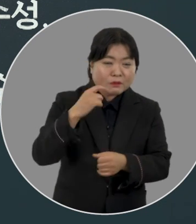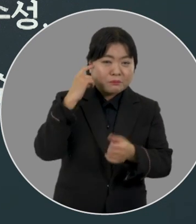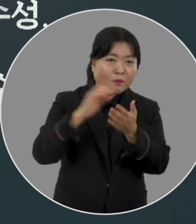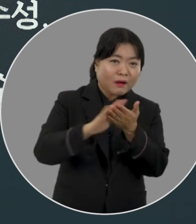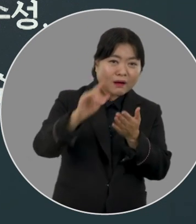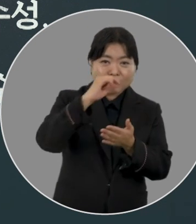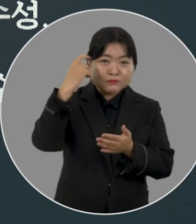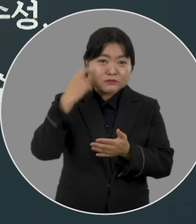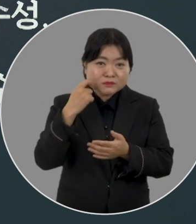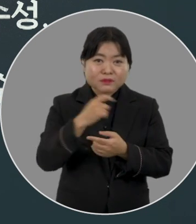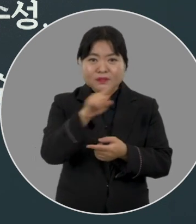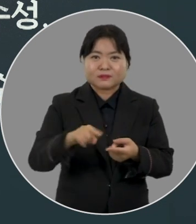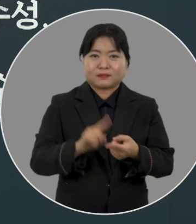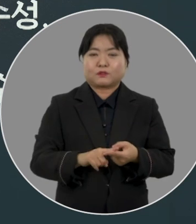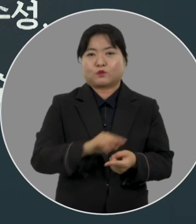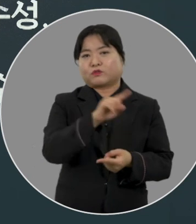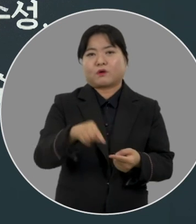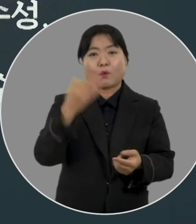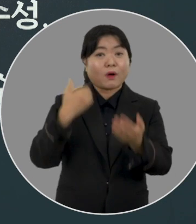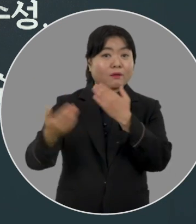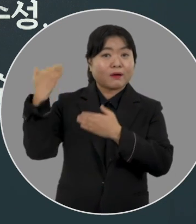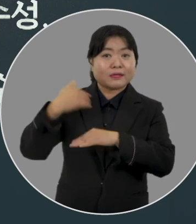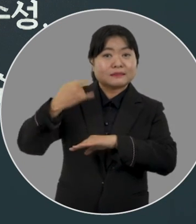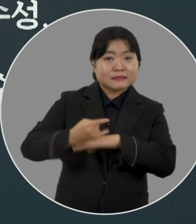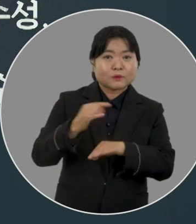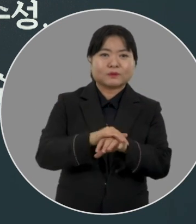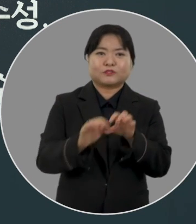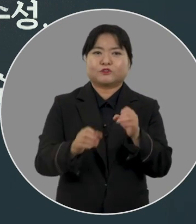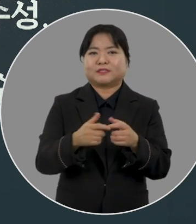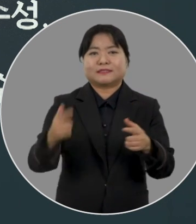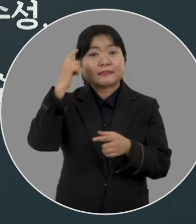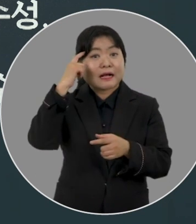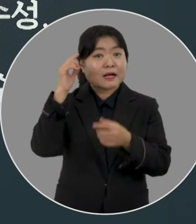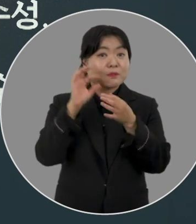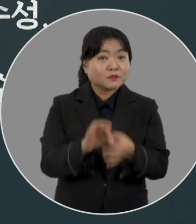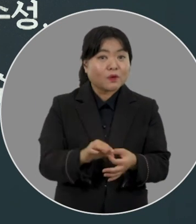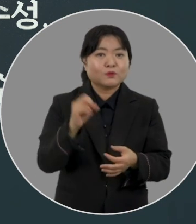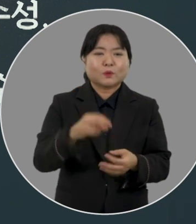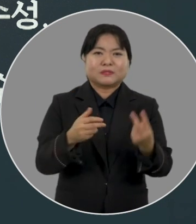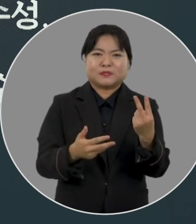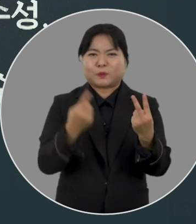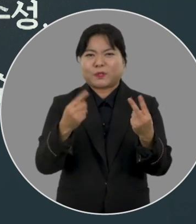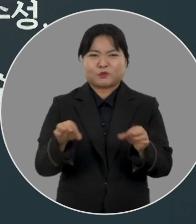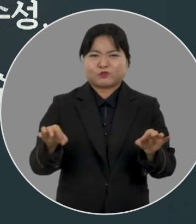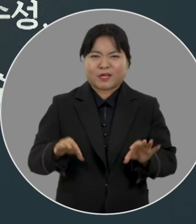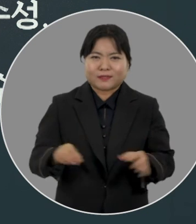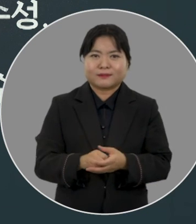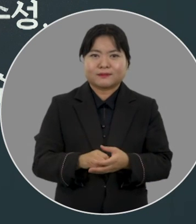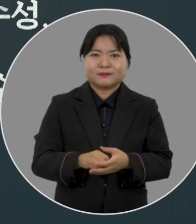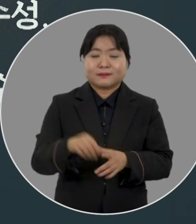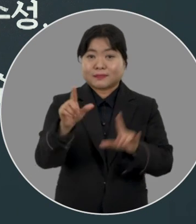감수성 이걸 우리는 과거의 의로운 이웃들을 생각하면서 또 2초의